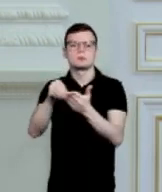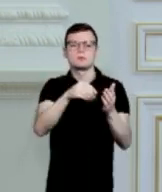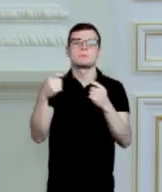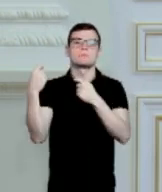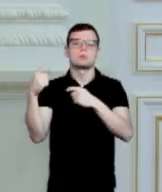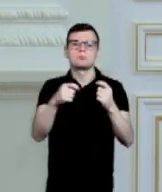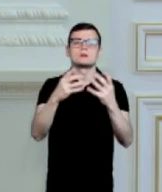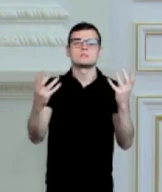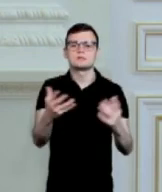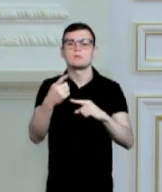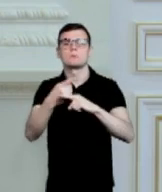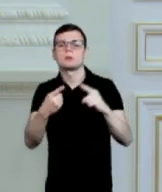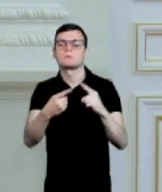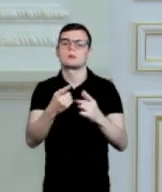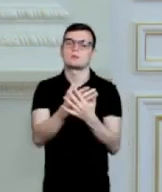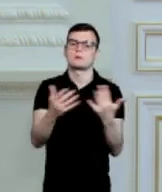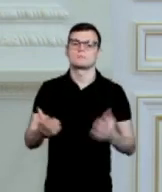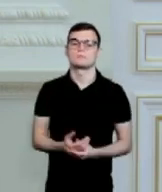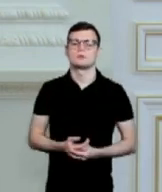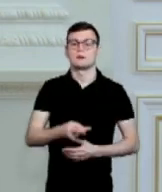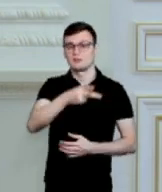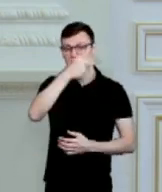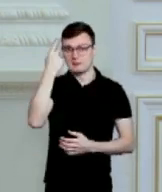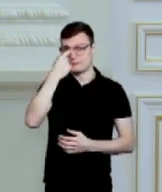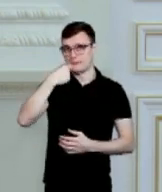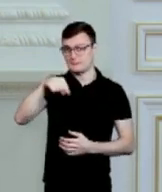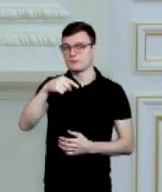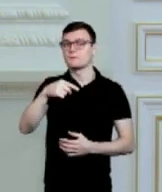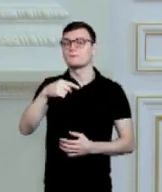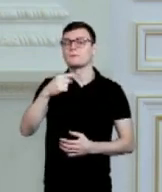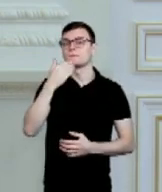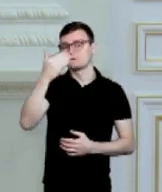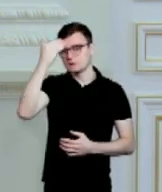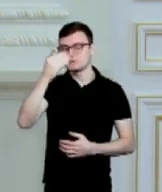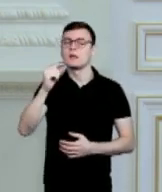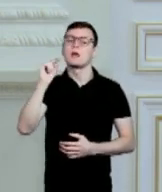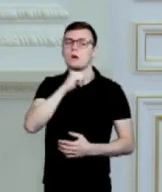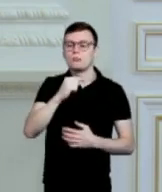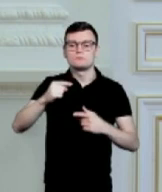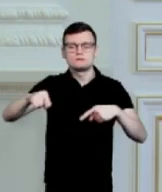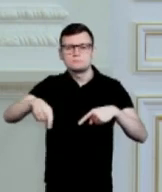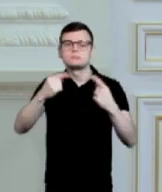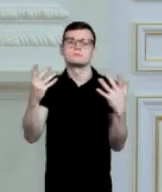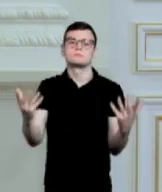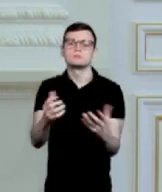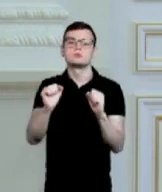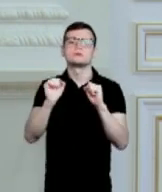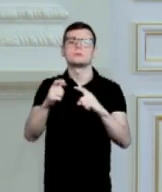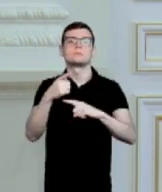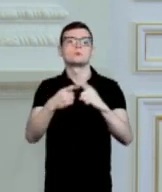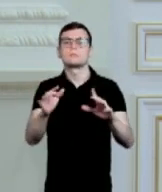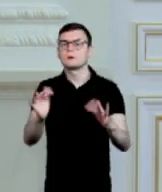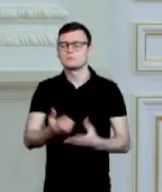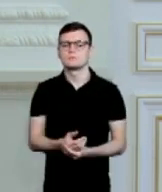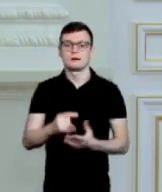ir instrumentus. Lietuva šią vasarą ekonomikos gaivinimo ir atsparumo didinimo priemoniai pateikė